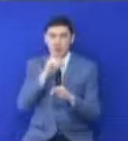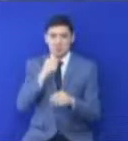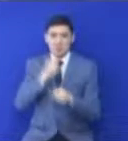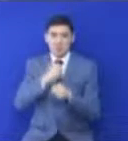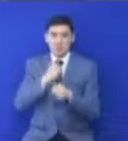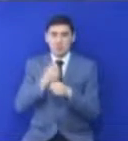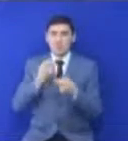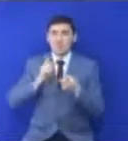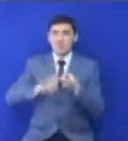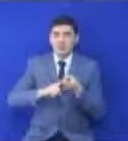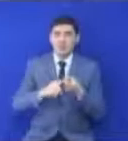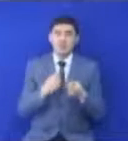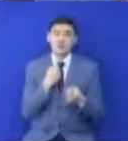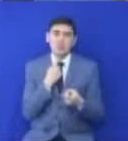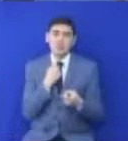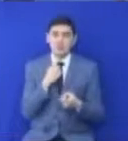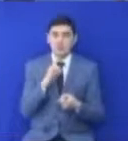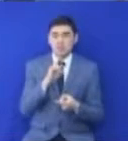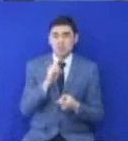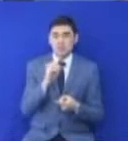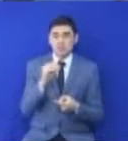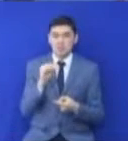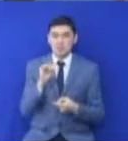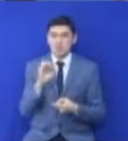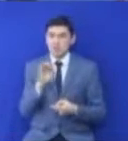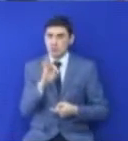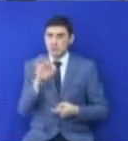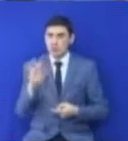өмірлік серігін табады.